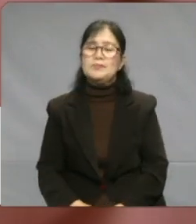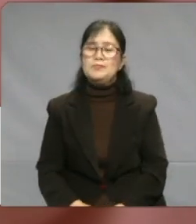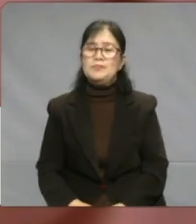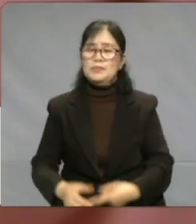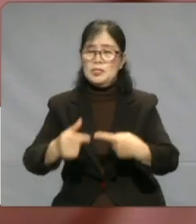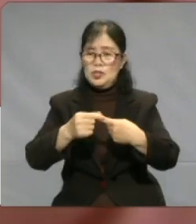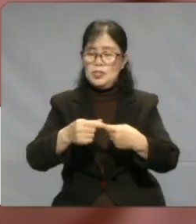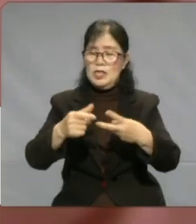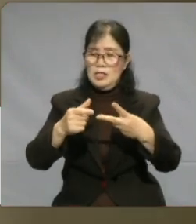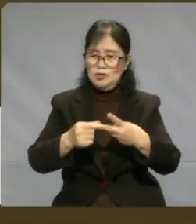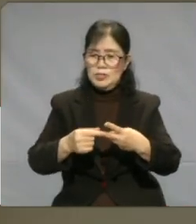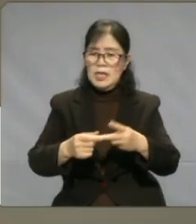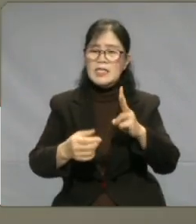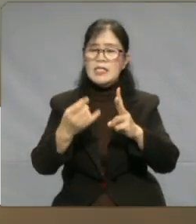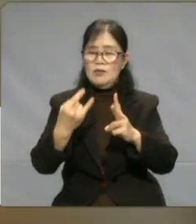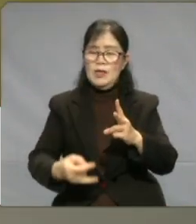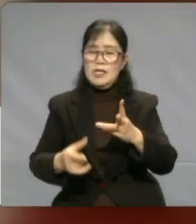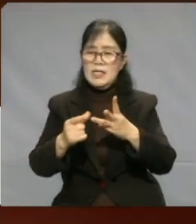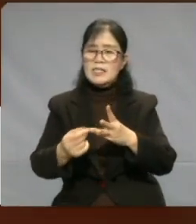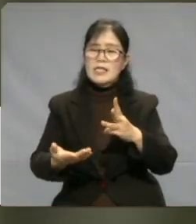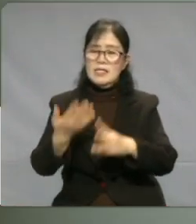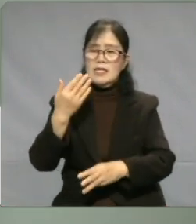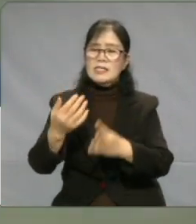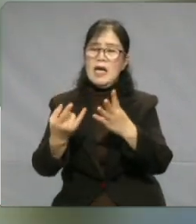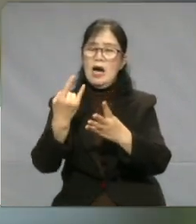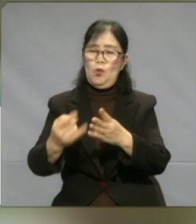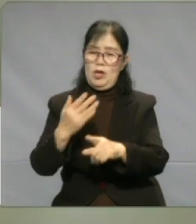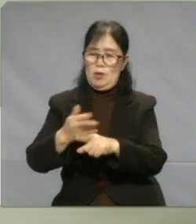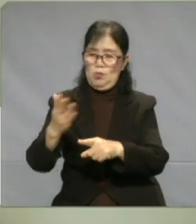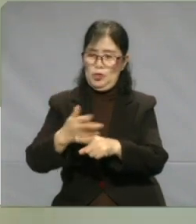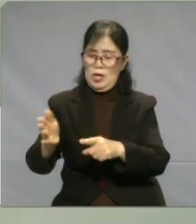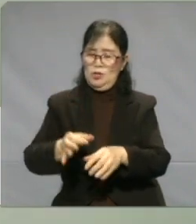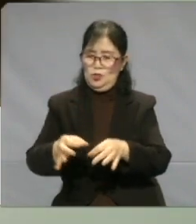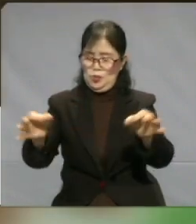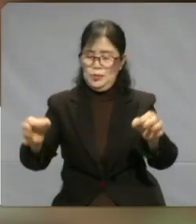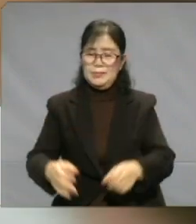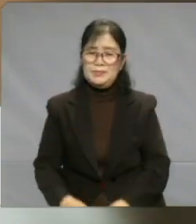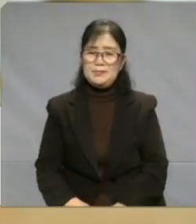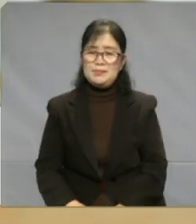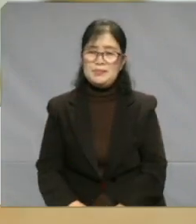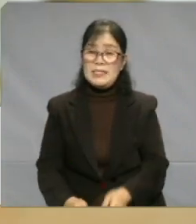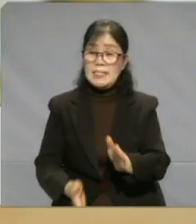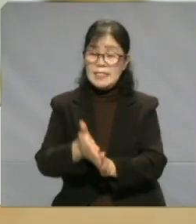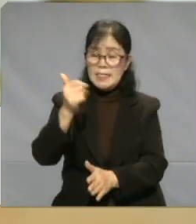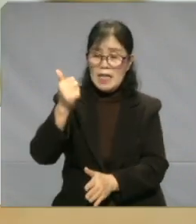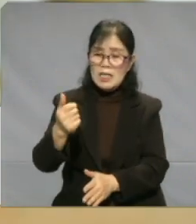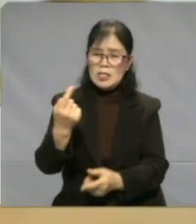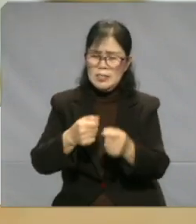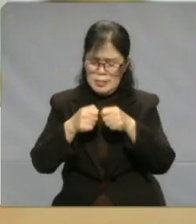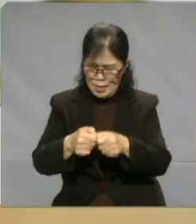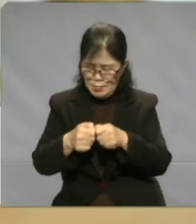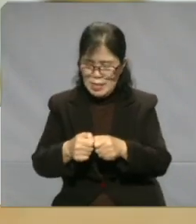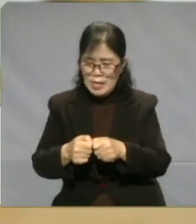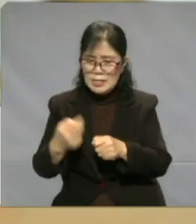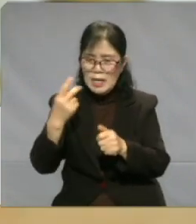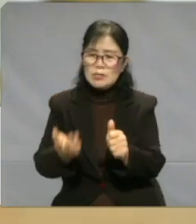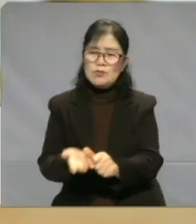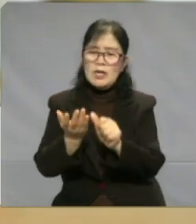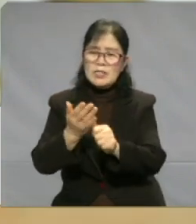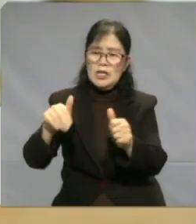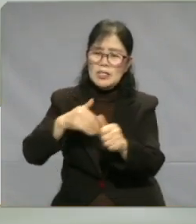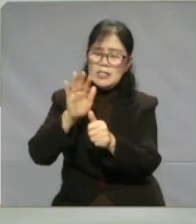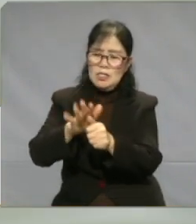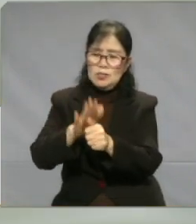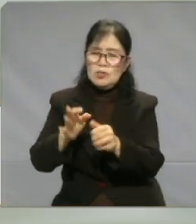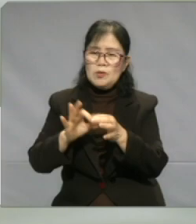첫째와 둘째는 2회 셋째 이상은 4회 분할 지급합니다 최대호 시장은 보다 세밀한 양육환경 의원을 통해